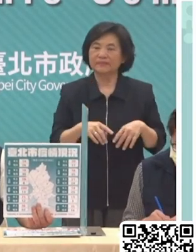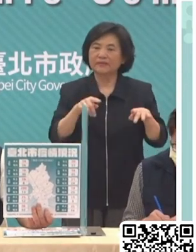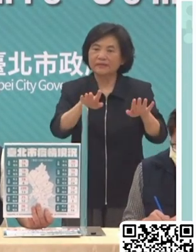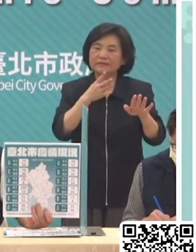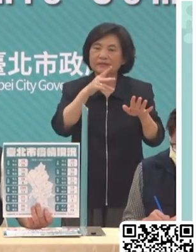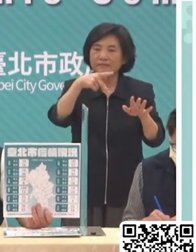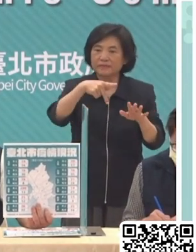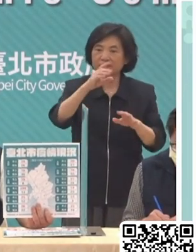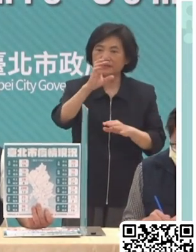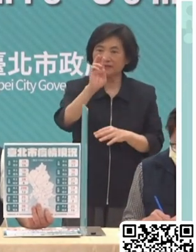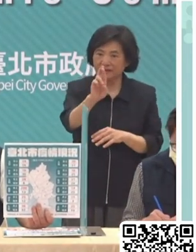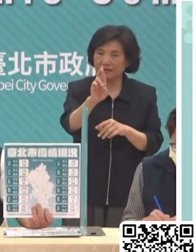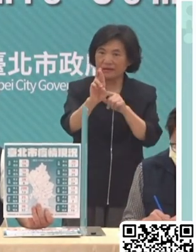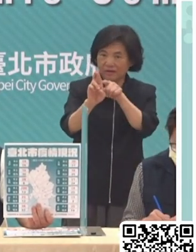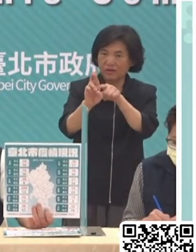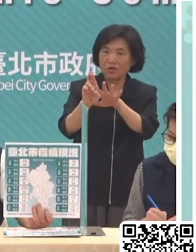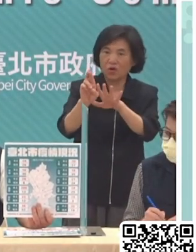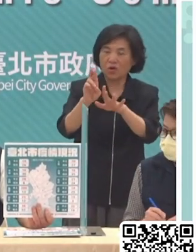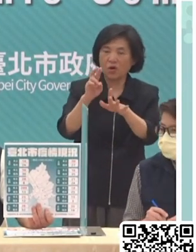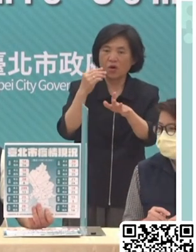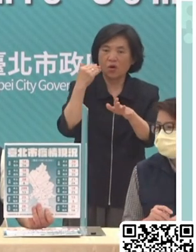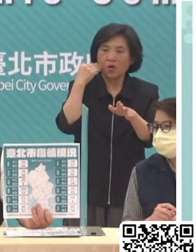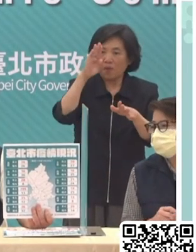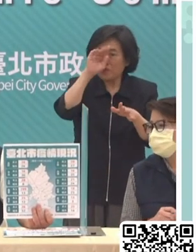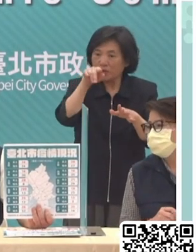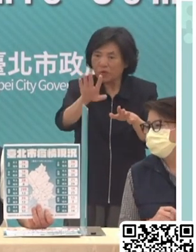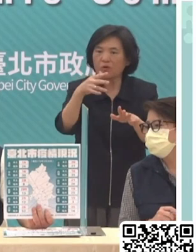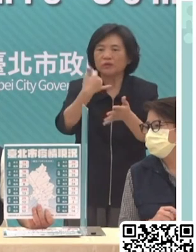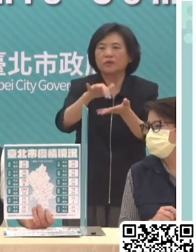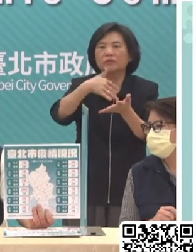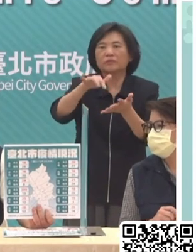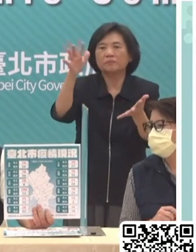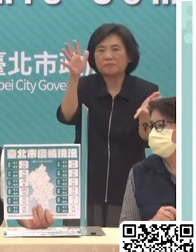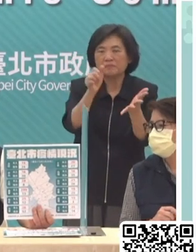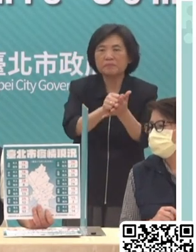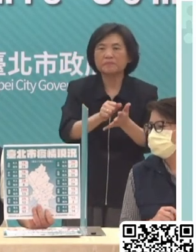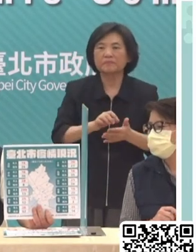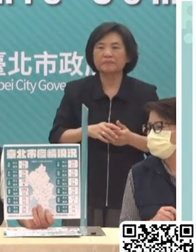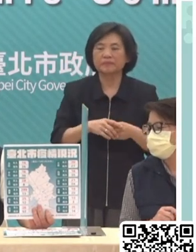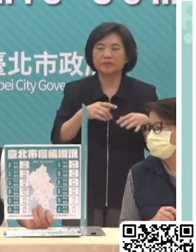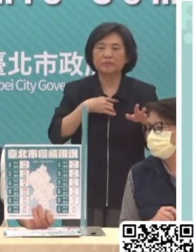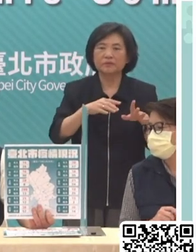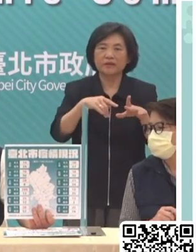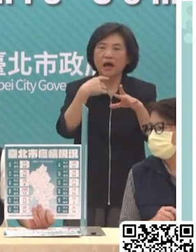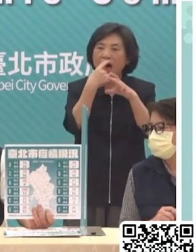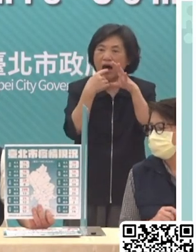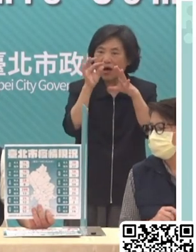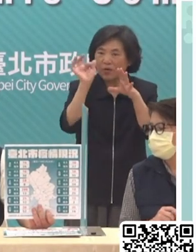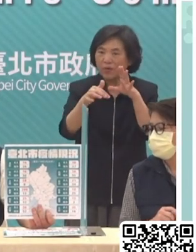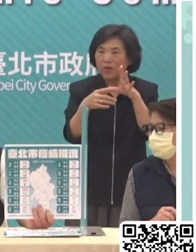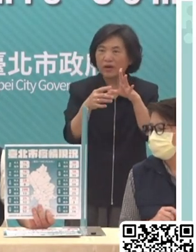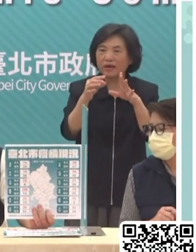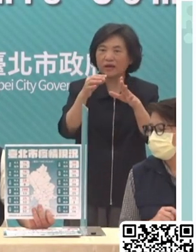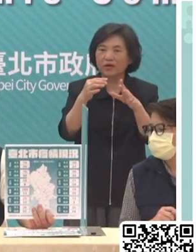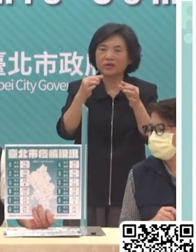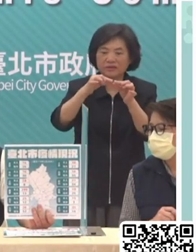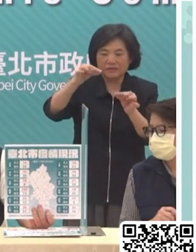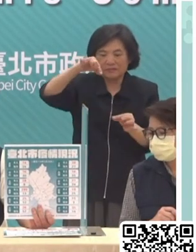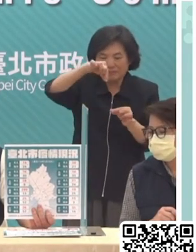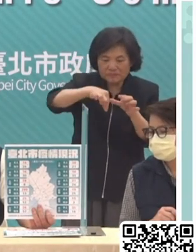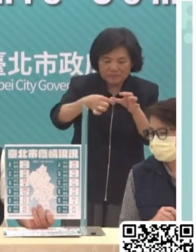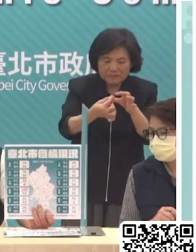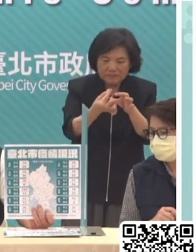到 PCR 结果出来才有的统计。那事实上我们这几天快筛做的还有大